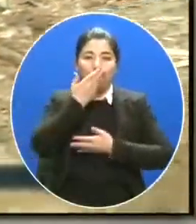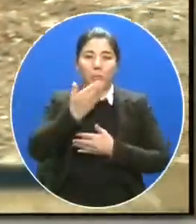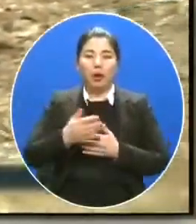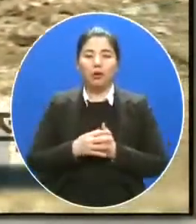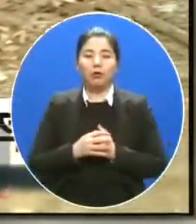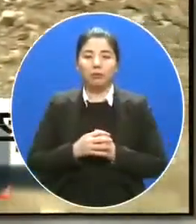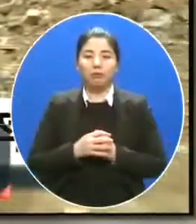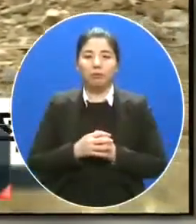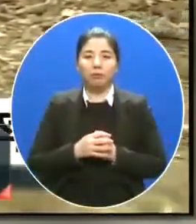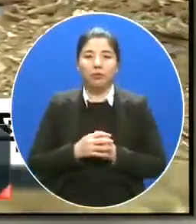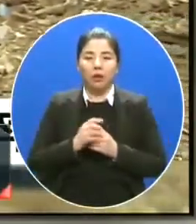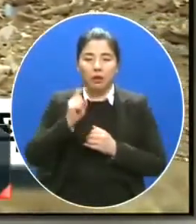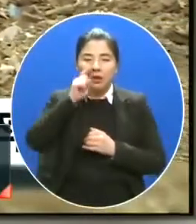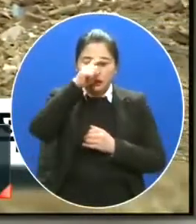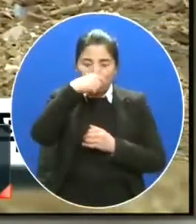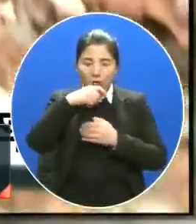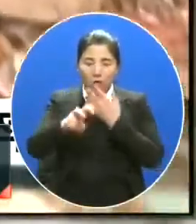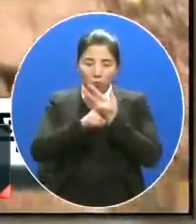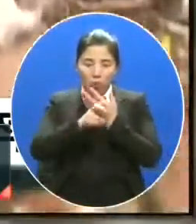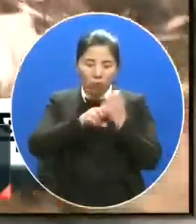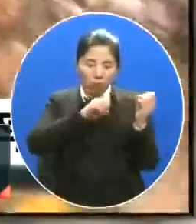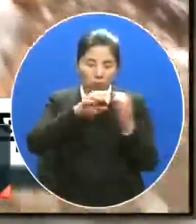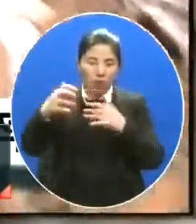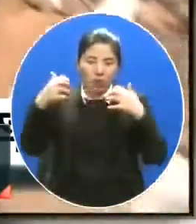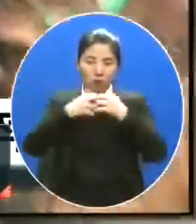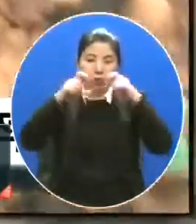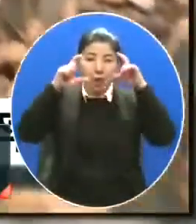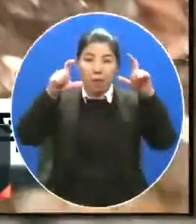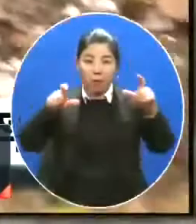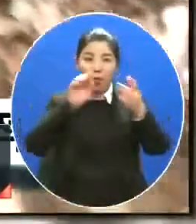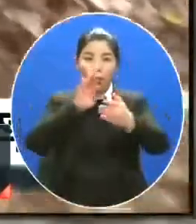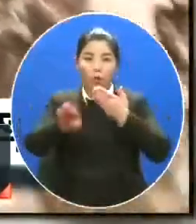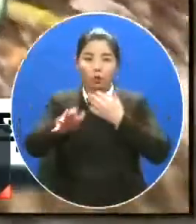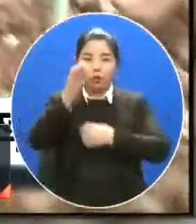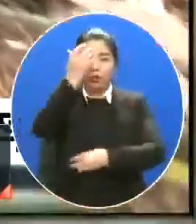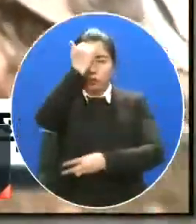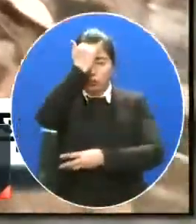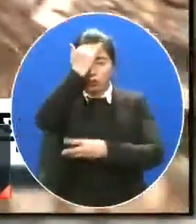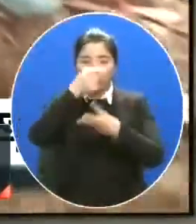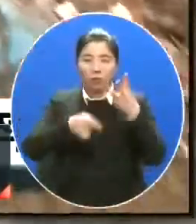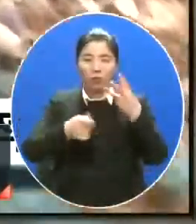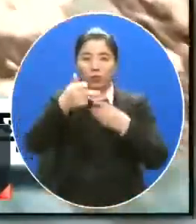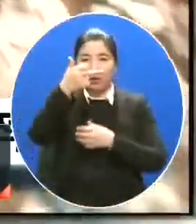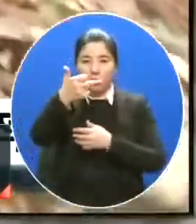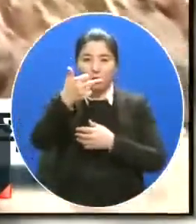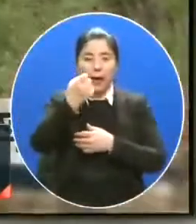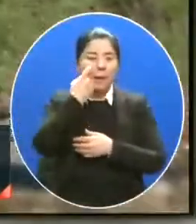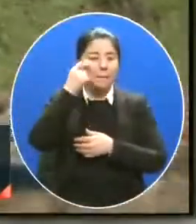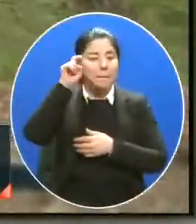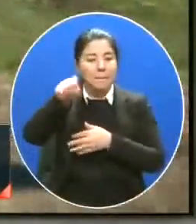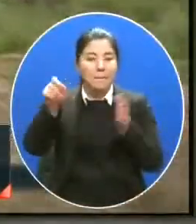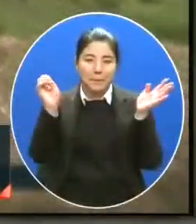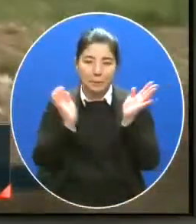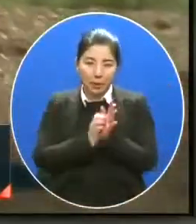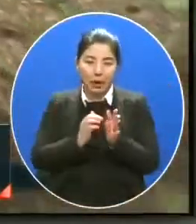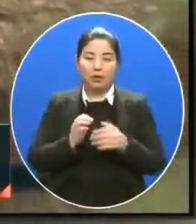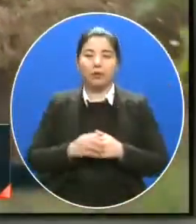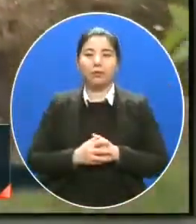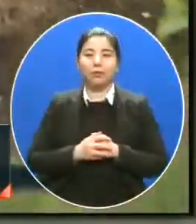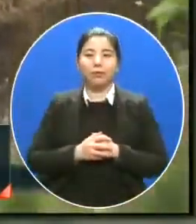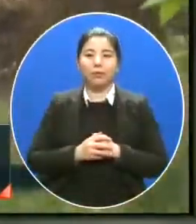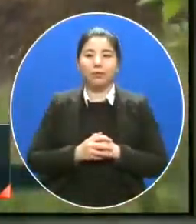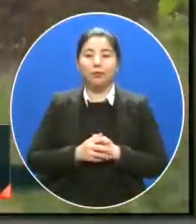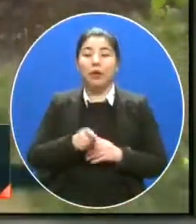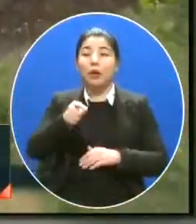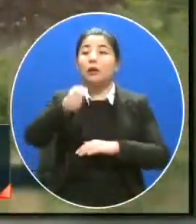것입니다. 쓰레기 불법 투기와의 전쟁 선언 이후 충주시는 17건의 기업형 불법 투기를 적발했다고